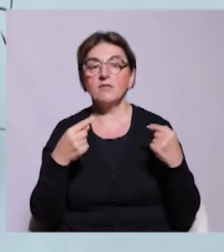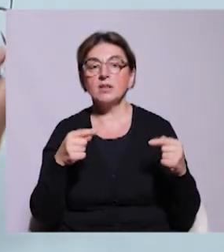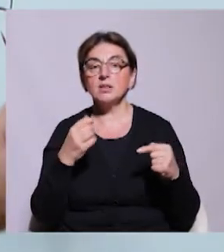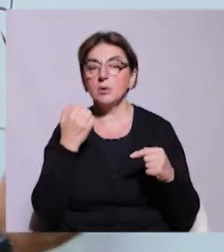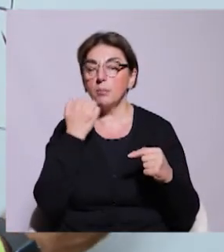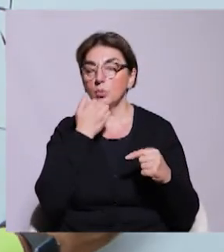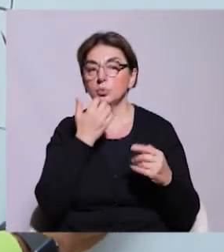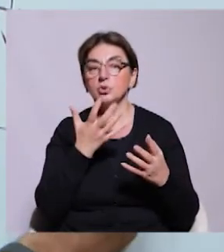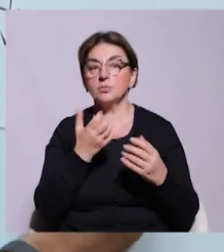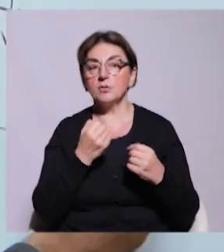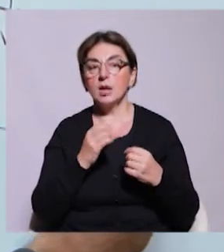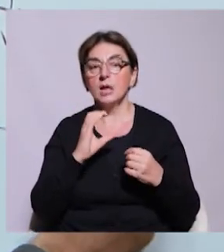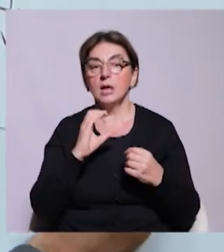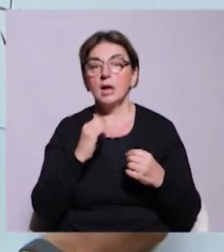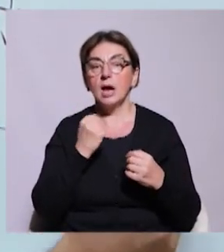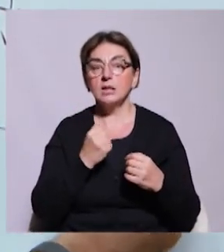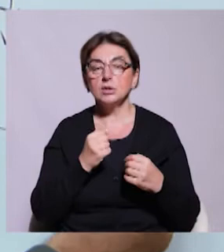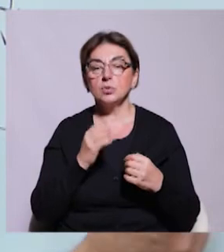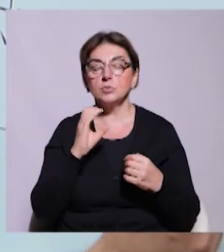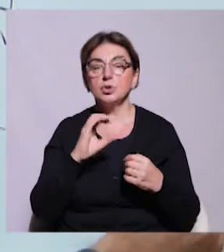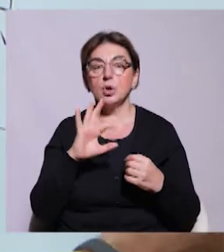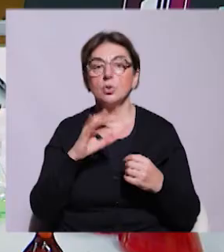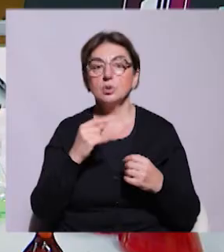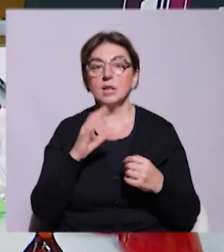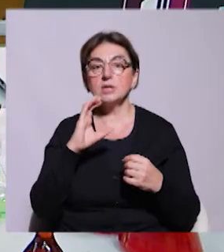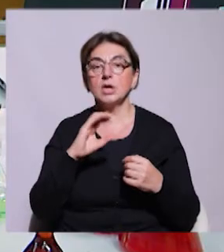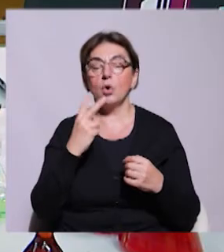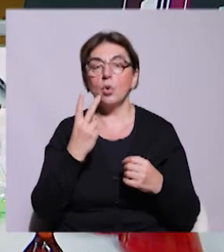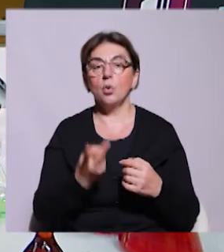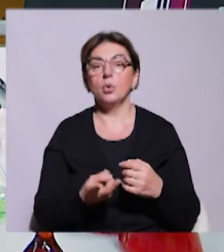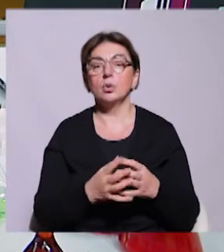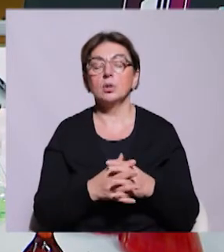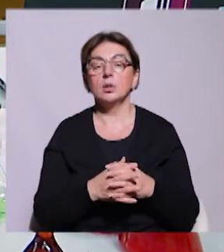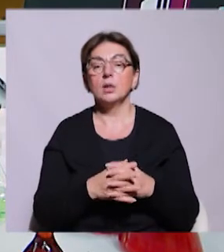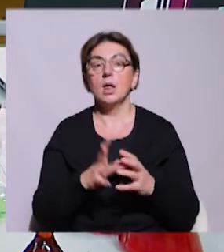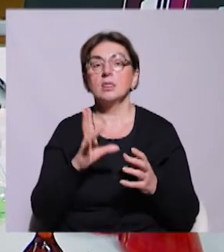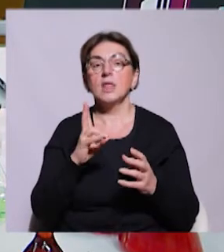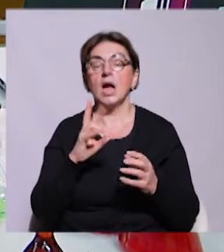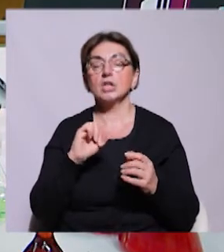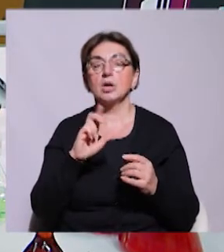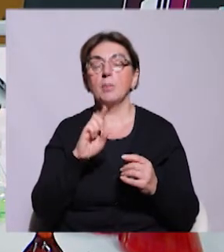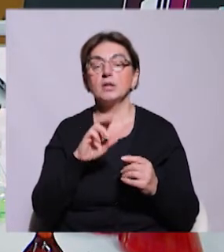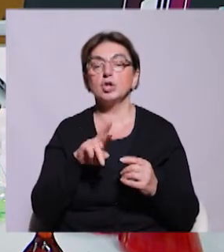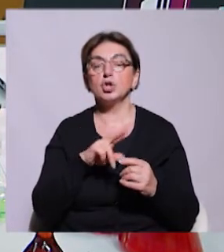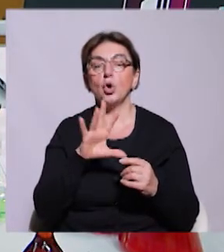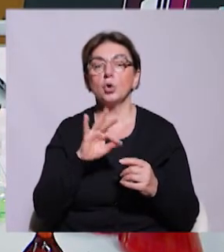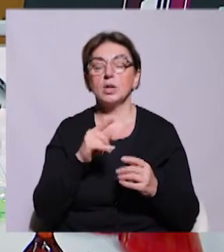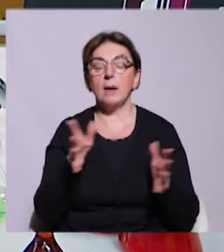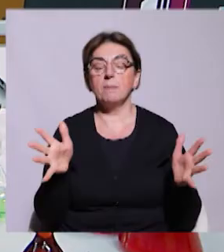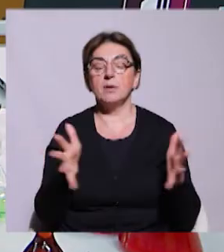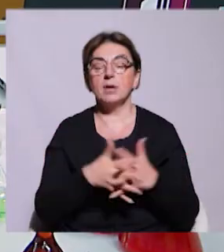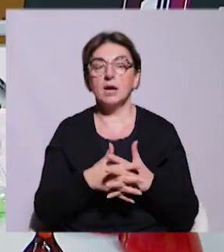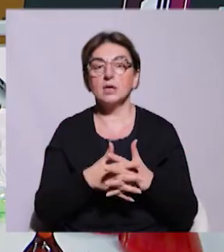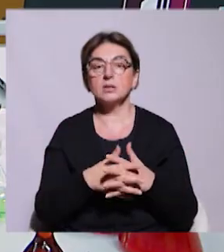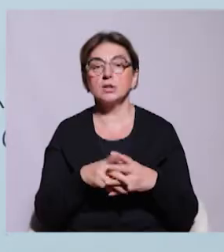პროდუქტებს. კერძოდ, კალციუმის ოქსიდს და CO2-ს, ანუ ნახშირბადის დიოქსიდს.